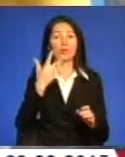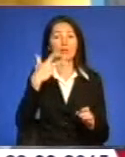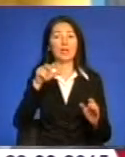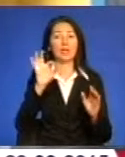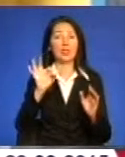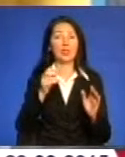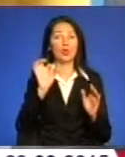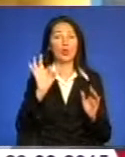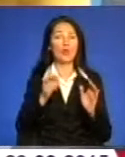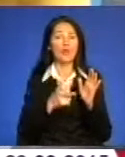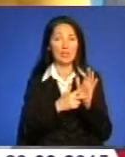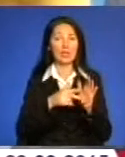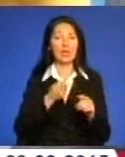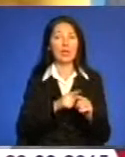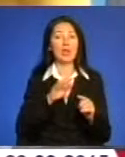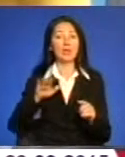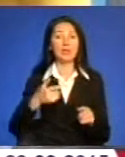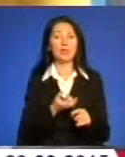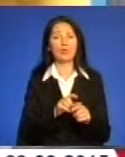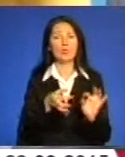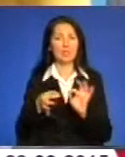який після дуже складних перемовин